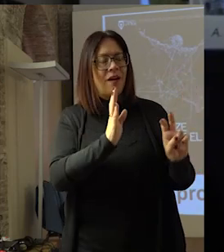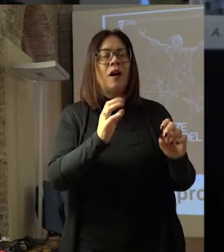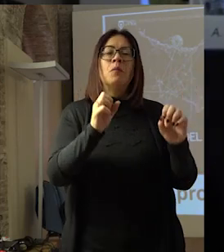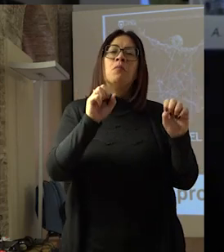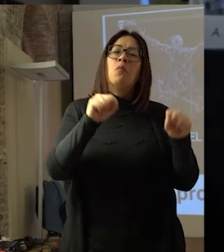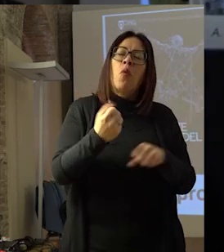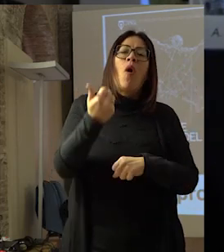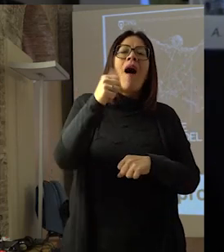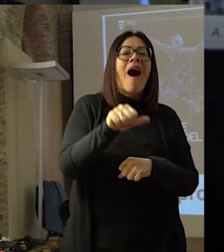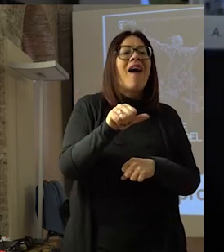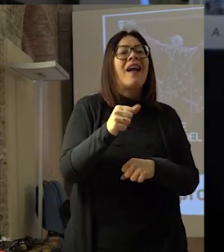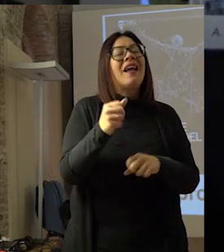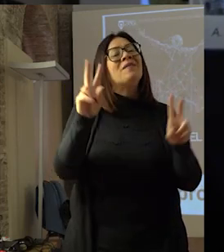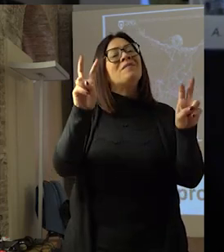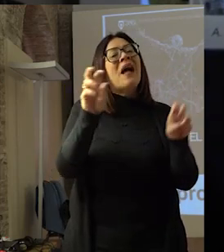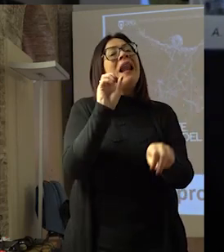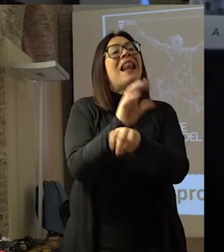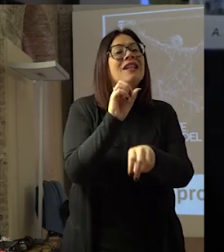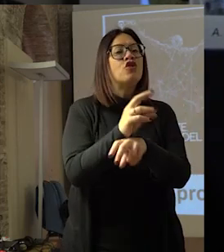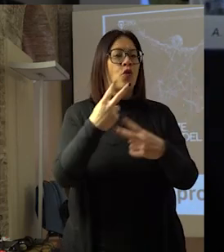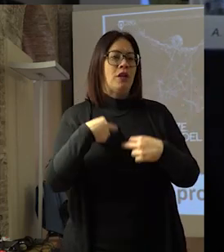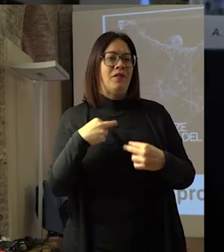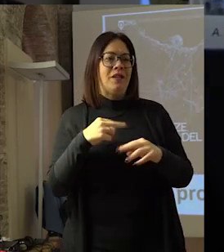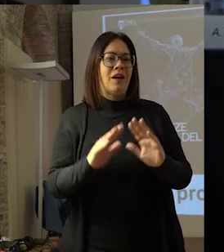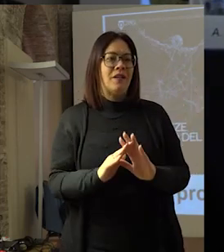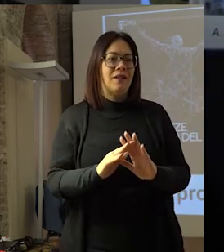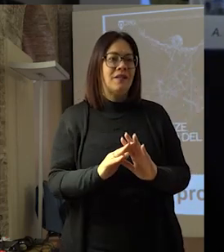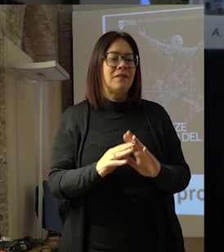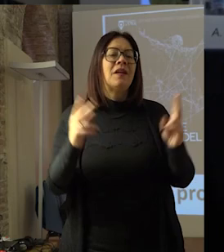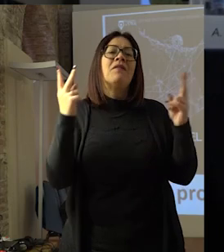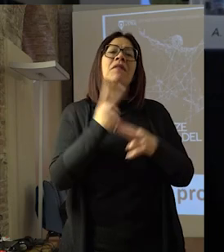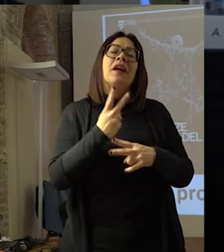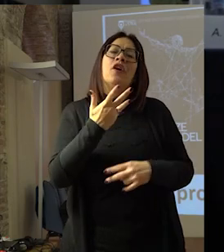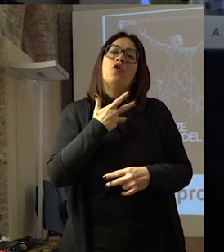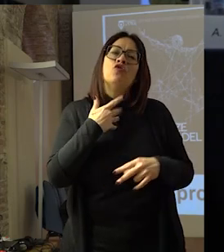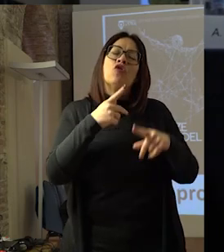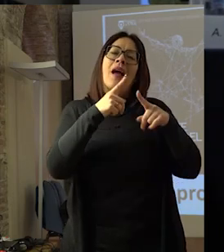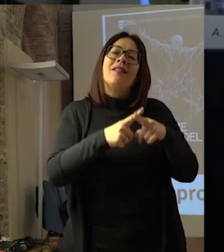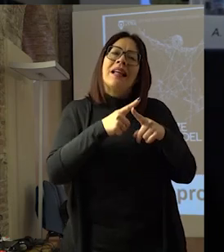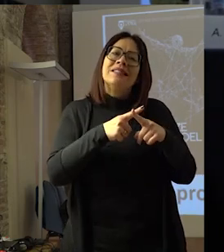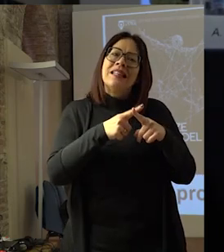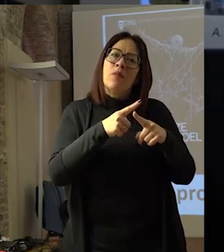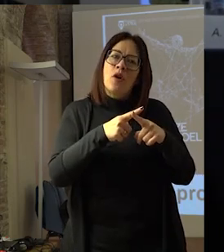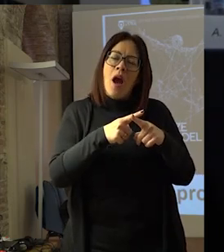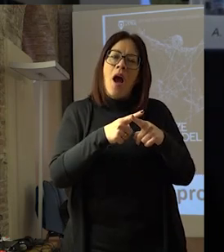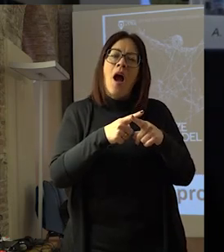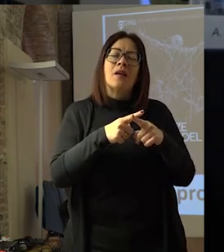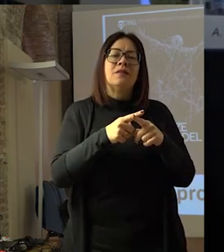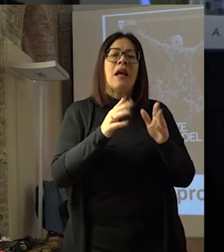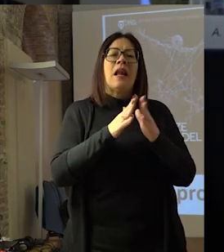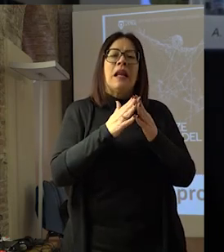anche Lezioni di vita. Qui noi abbiamo testimonianze in tutti i volumi, anche in quelli che verranno